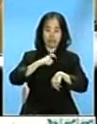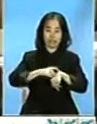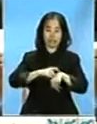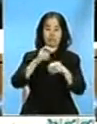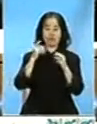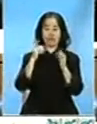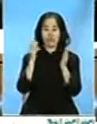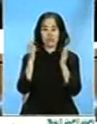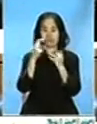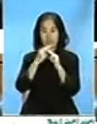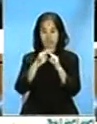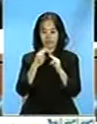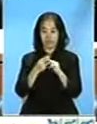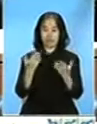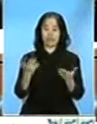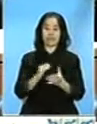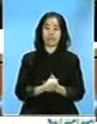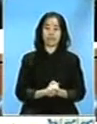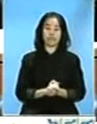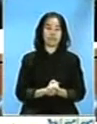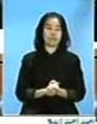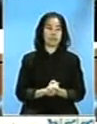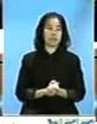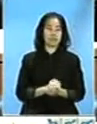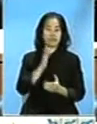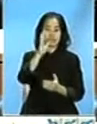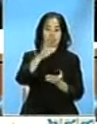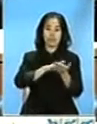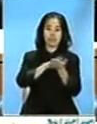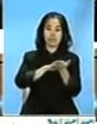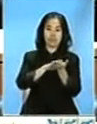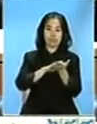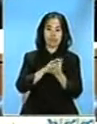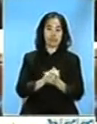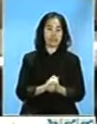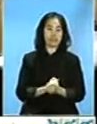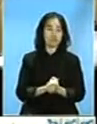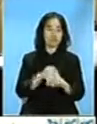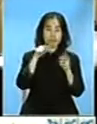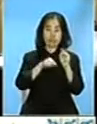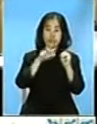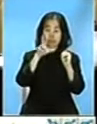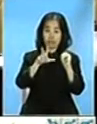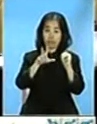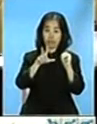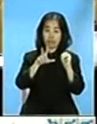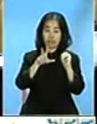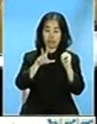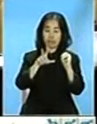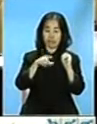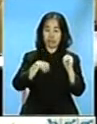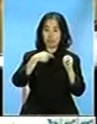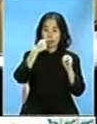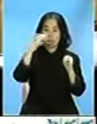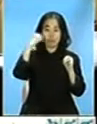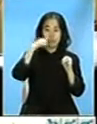อบกำหนดในการใช้กฎหมายในมาตรา 34นี้โทษนะฮะ ครับ มาตรา3นี่ผมพูดตลอดเสมอเลยว่าเวล